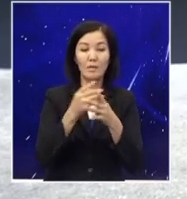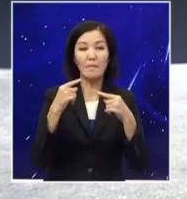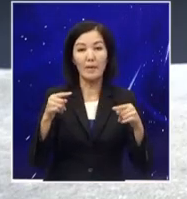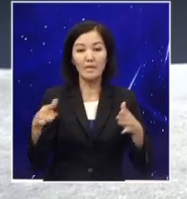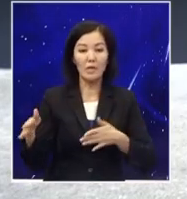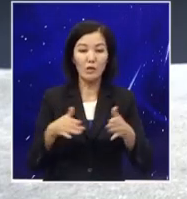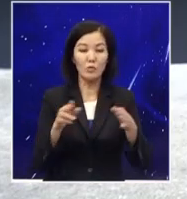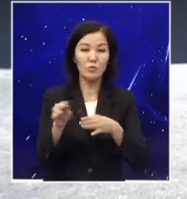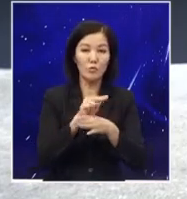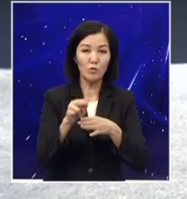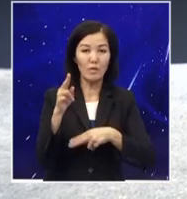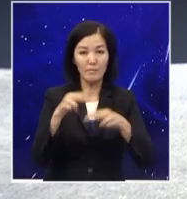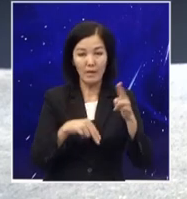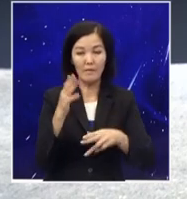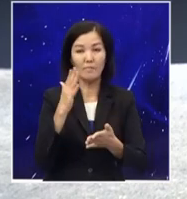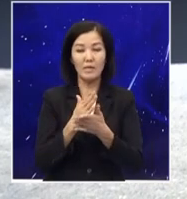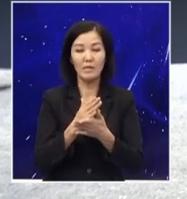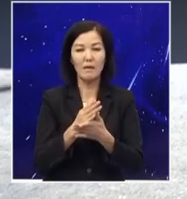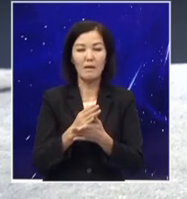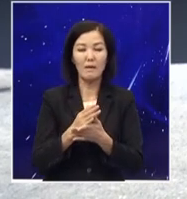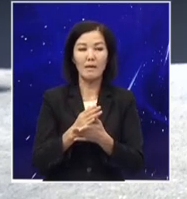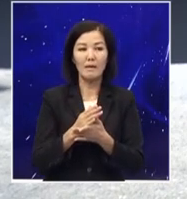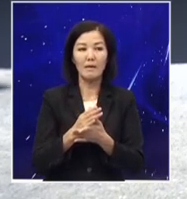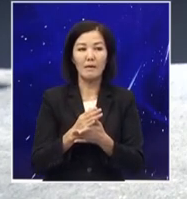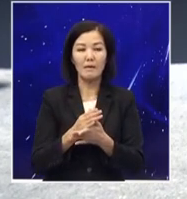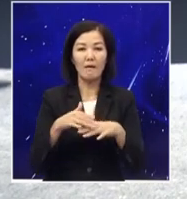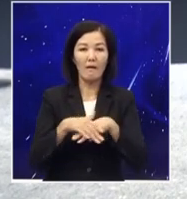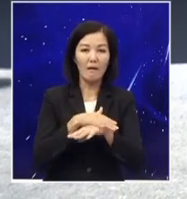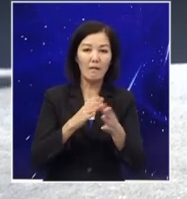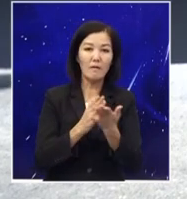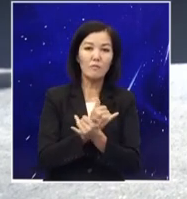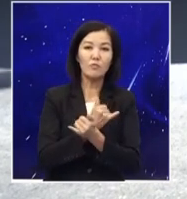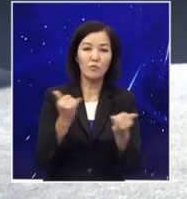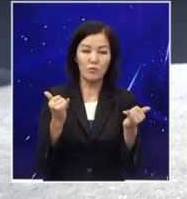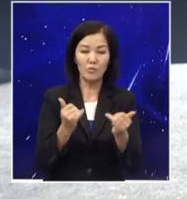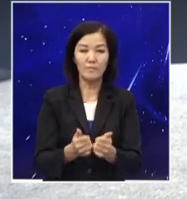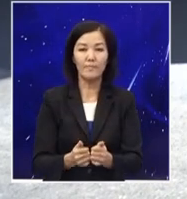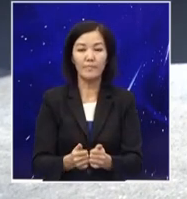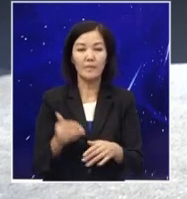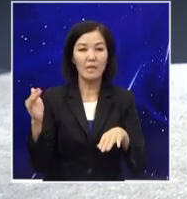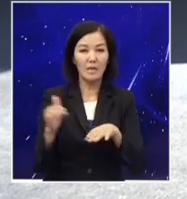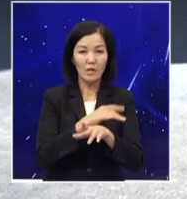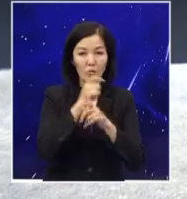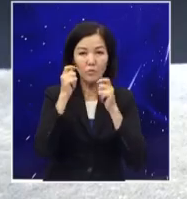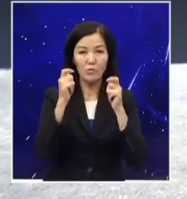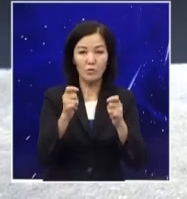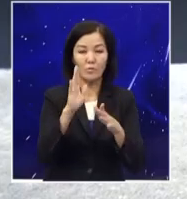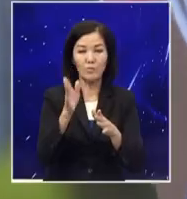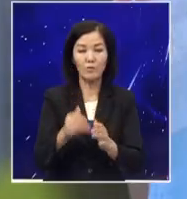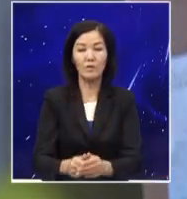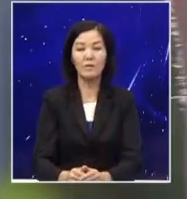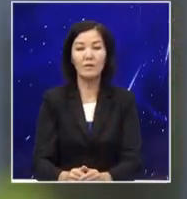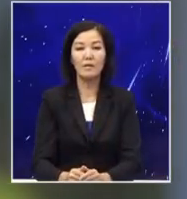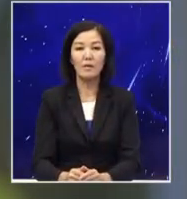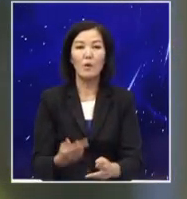жолдар салынып жатыр, өздеріңіз енді көріп отырсыздар. Осының барлығы халқымыздың жаңағы игілігіне, сонымен қатар бұл өте